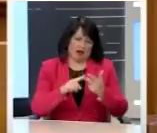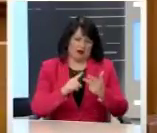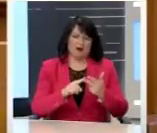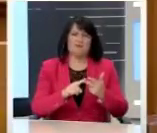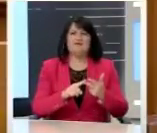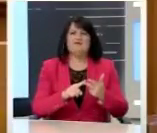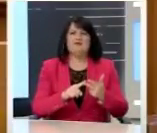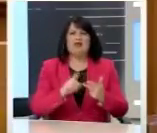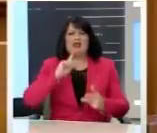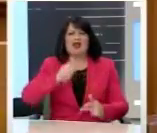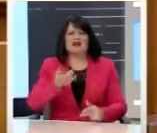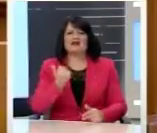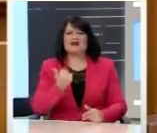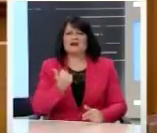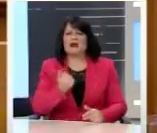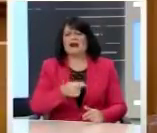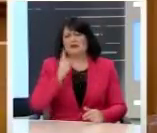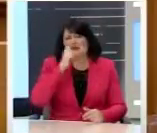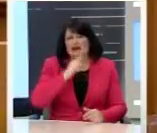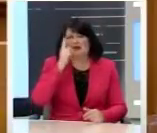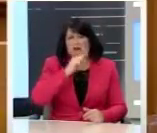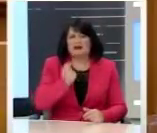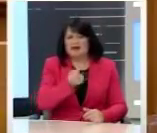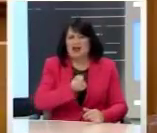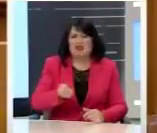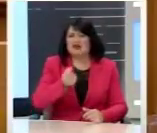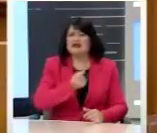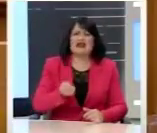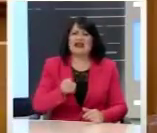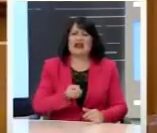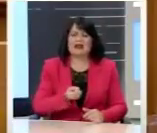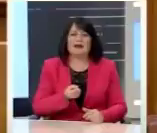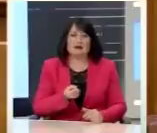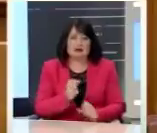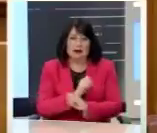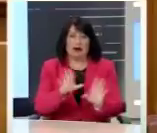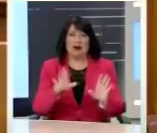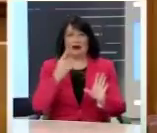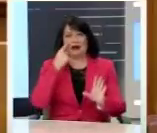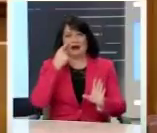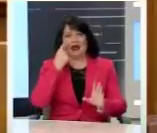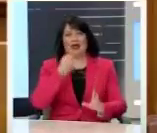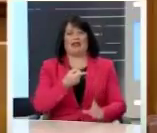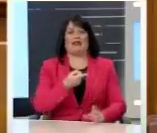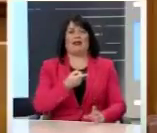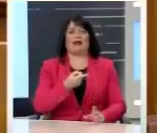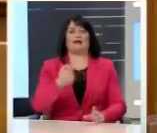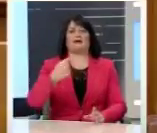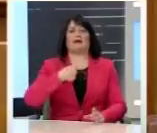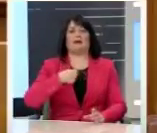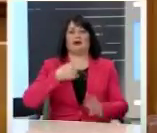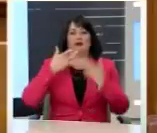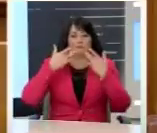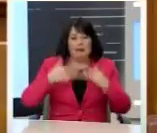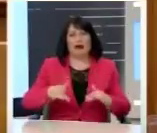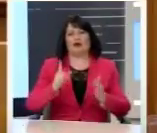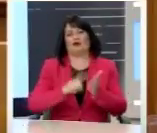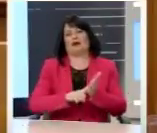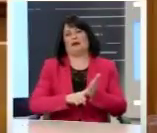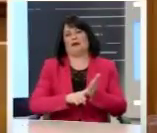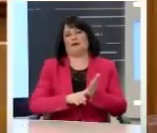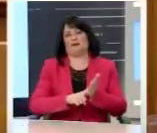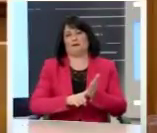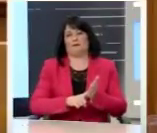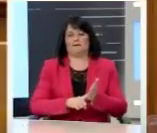υπάρχει τα διάταξη. Μαϊμού είδηση προκειμένου να δημιουργήσει δίθεν νέο, για ποιο λόγο πρέπει να παραιτηθούμε?